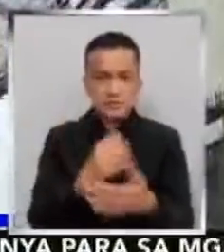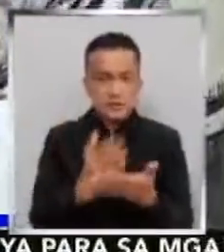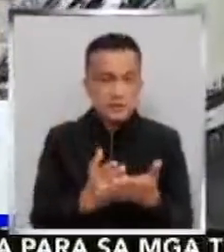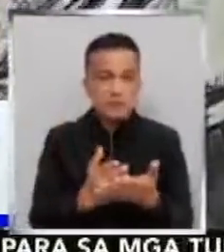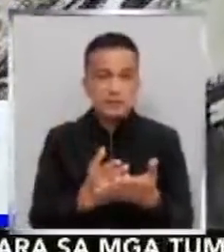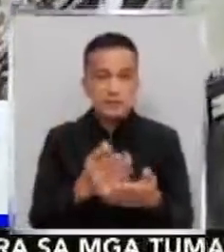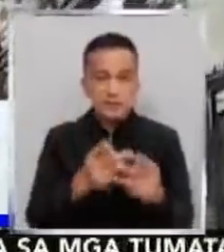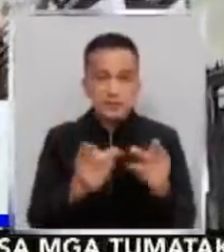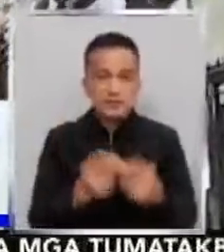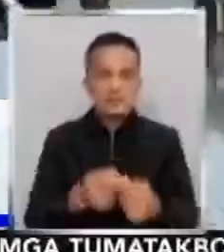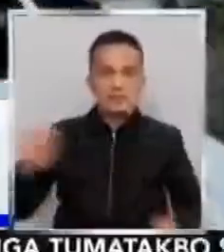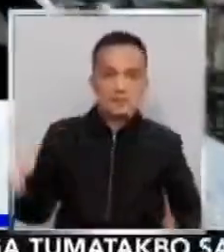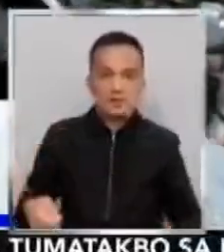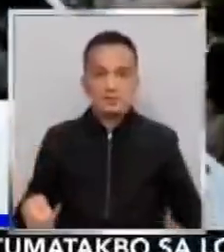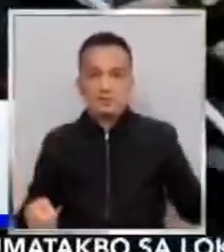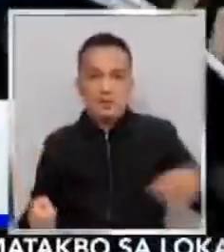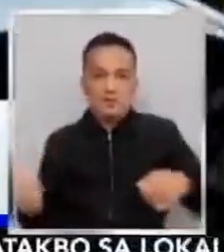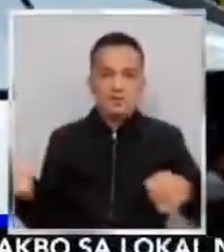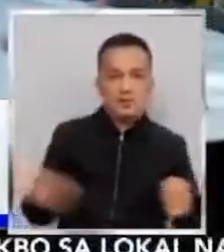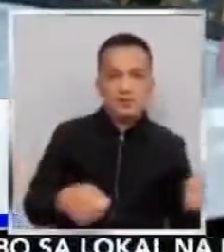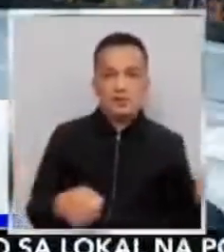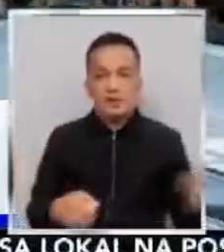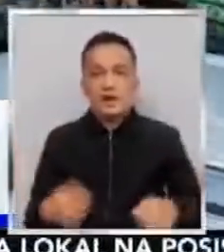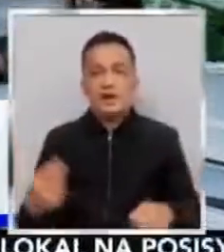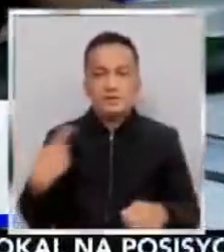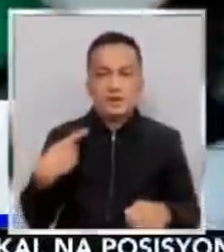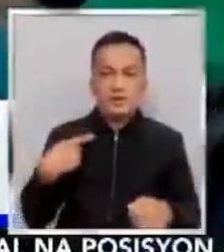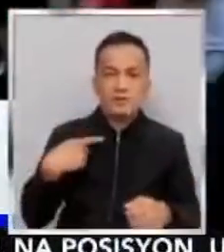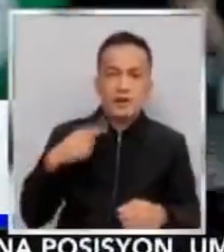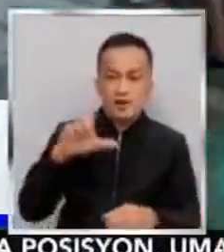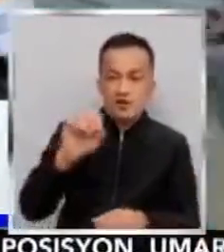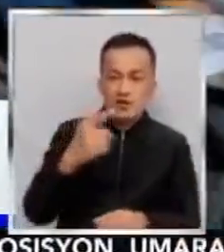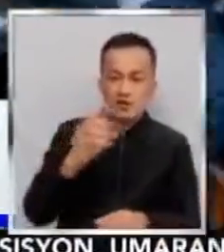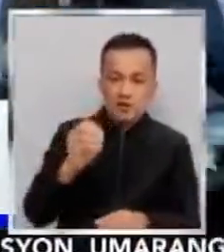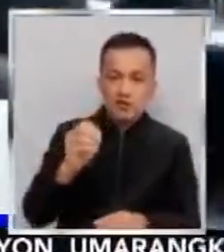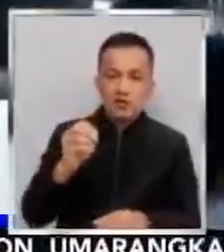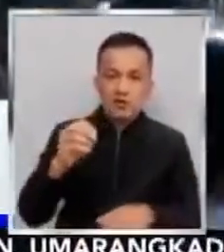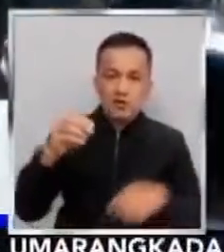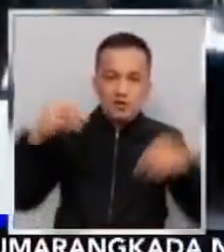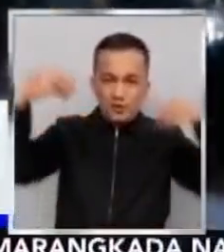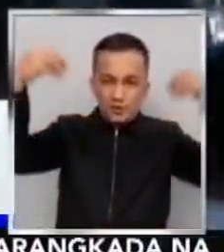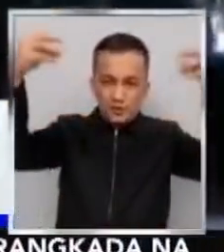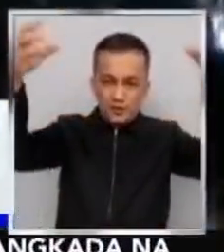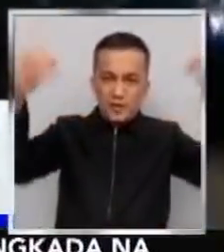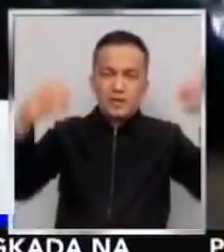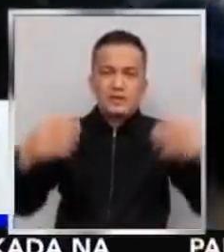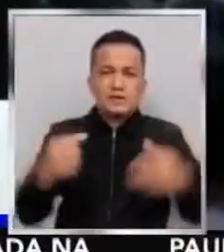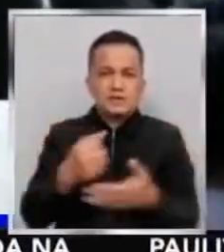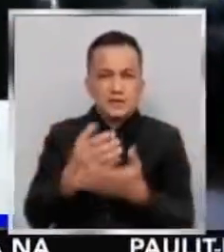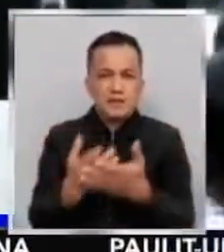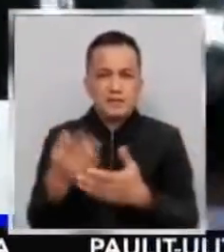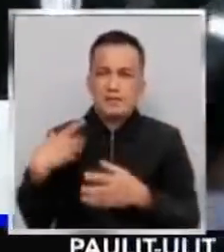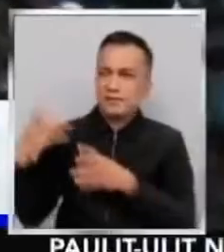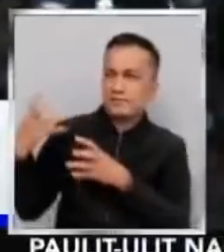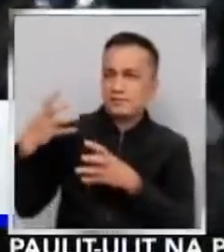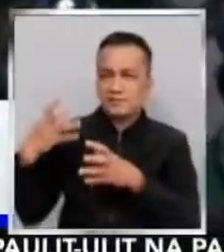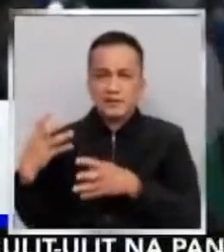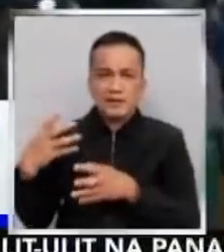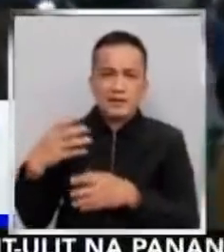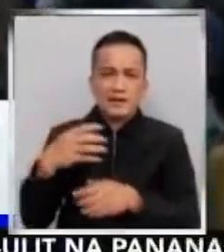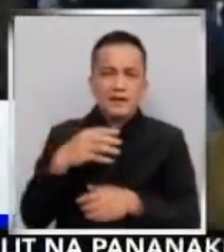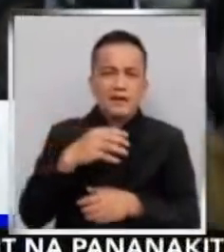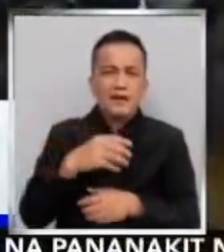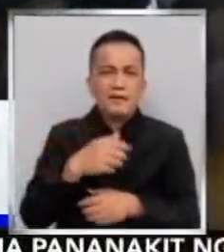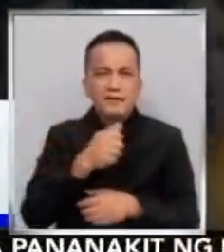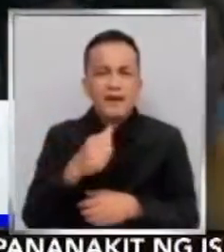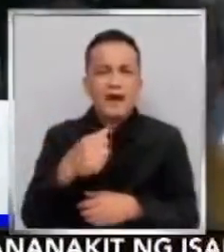logo at banderitas pa. Ang iba may dala-dala pang estatwa ng mga superhero, habang may kasama namang mascot ang iba. Pinuno ng